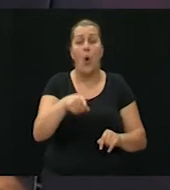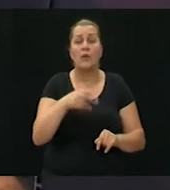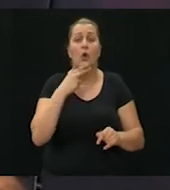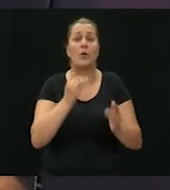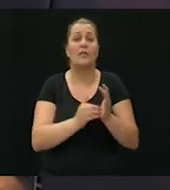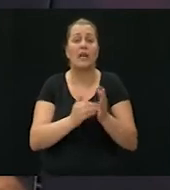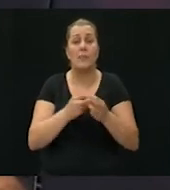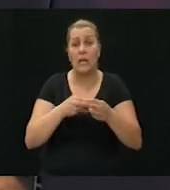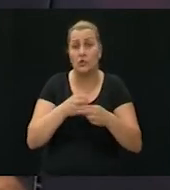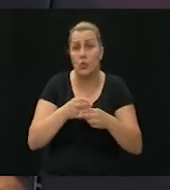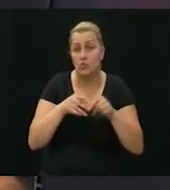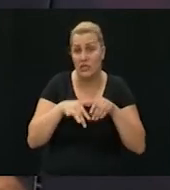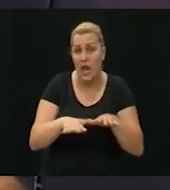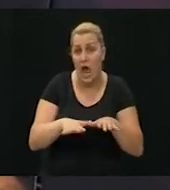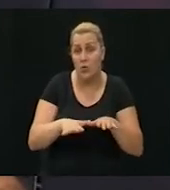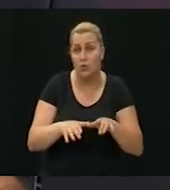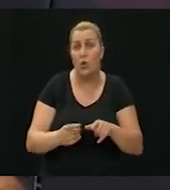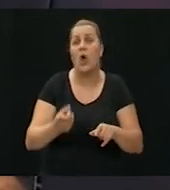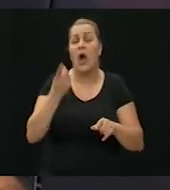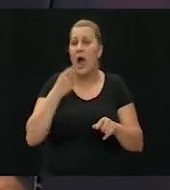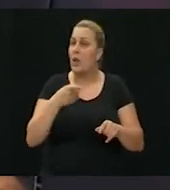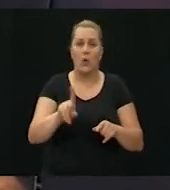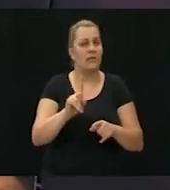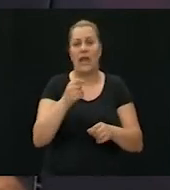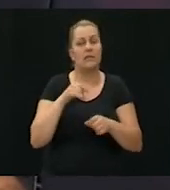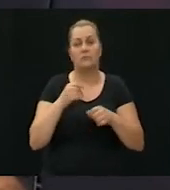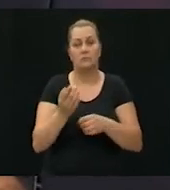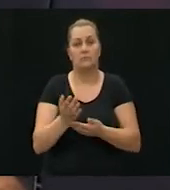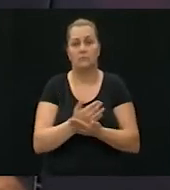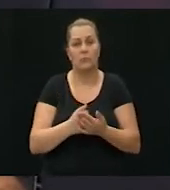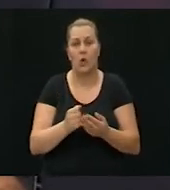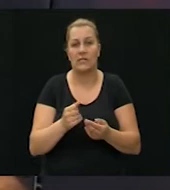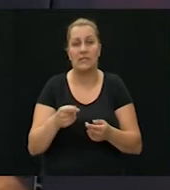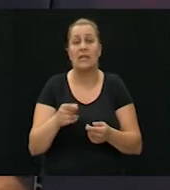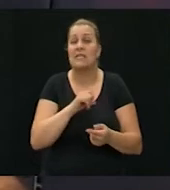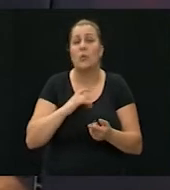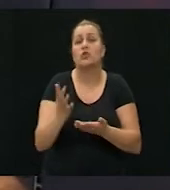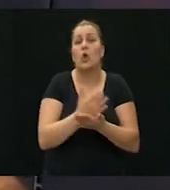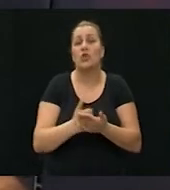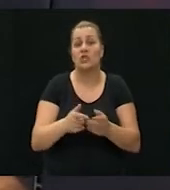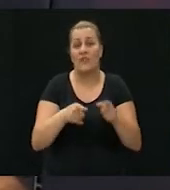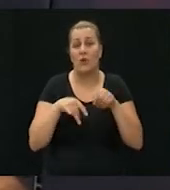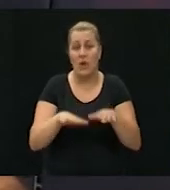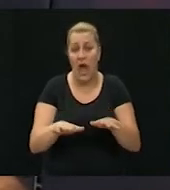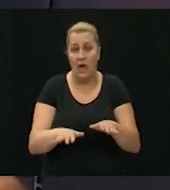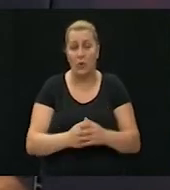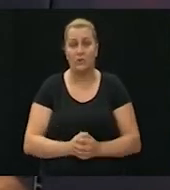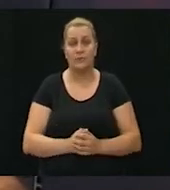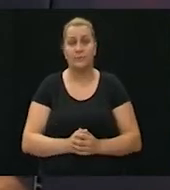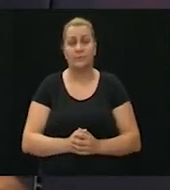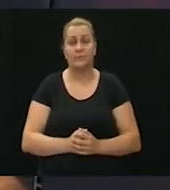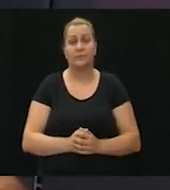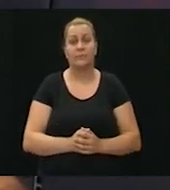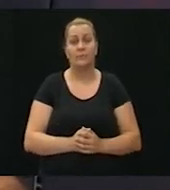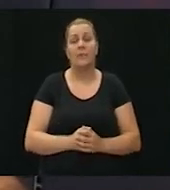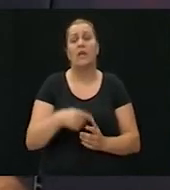tribali služiti narodu, ali oni niti malo ne služe narodu, nego koriste taj narod na najperverznije načine,